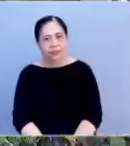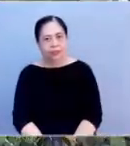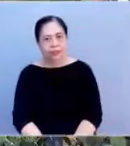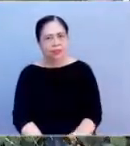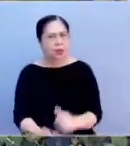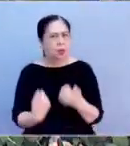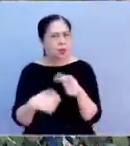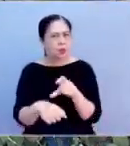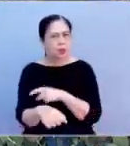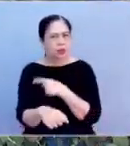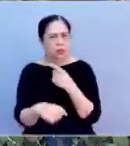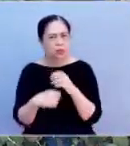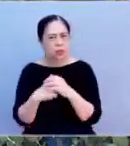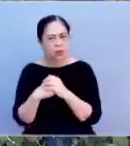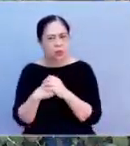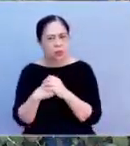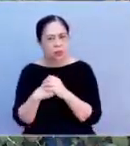Maikli ba?